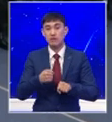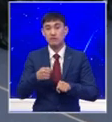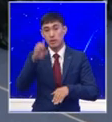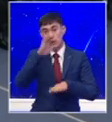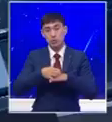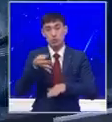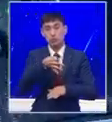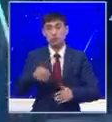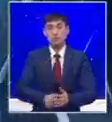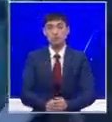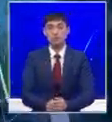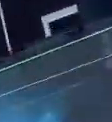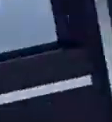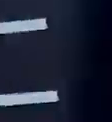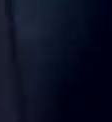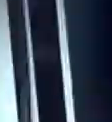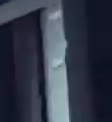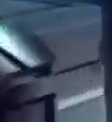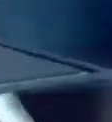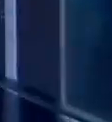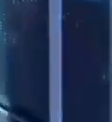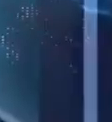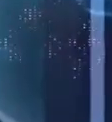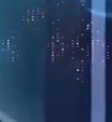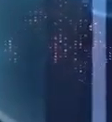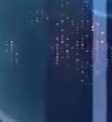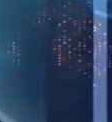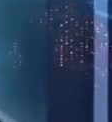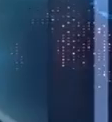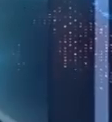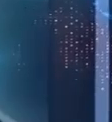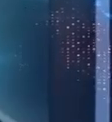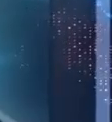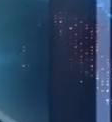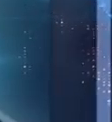акимате области. Айслу Жандосова, Аялым Журсынка, Забекжан Кенжебай, телеканал ЖТСУ, Конаев.